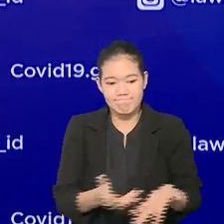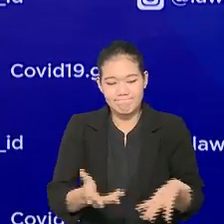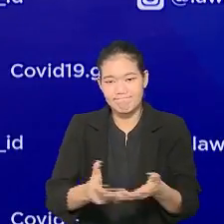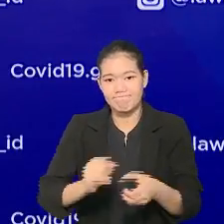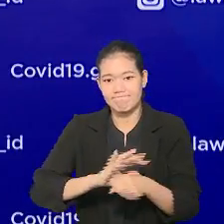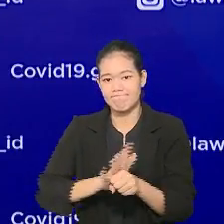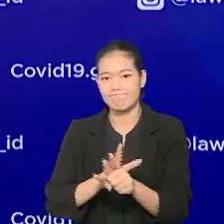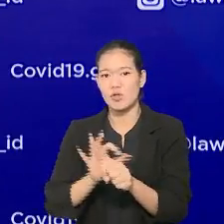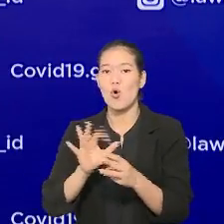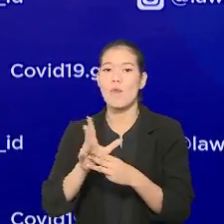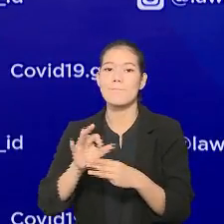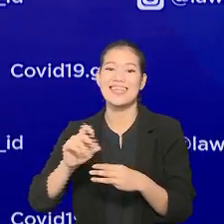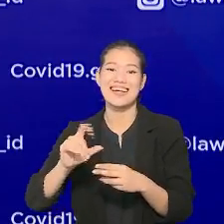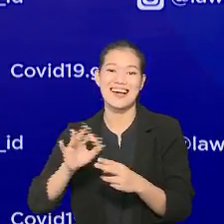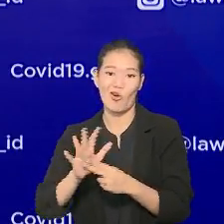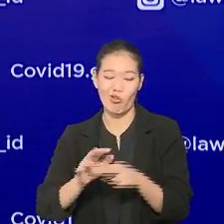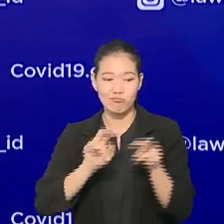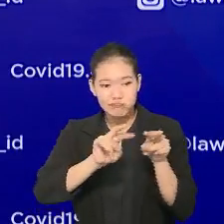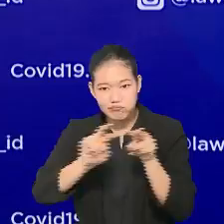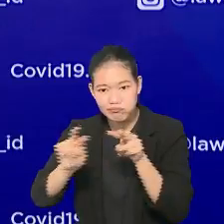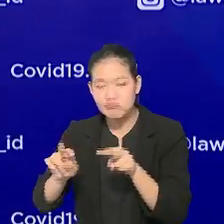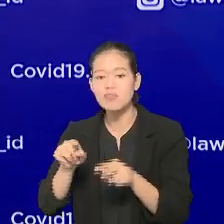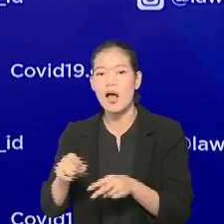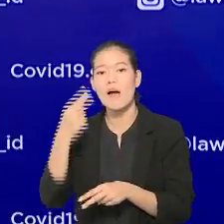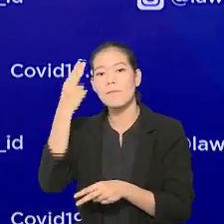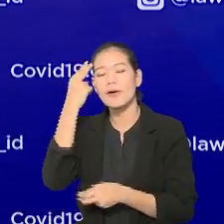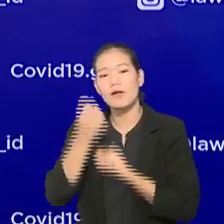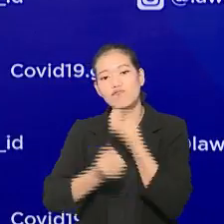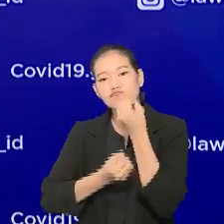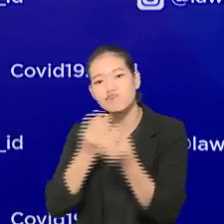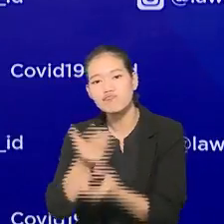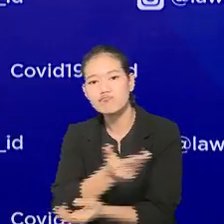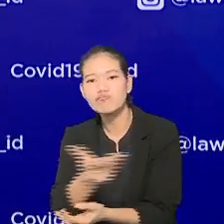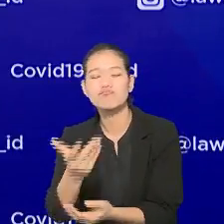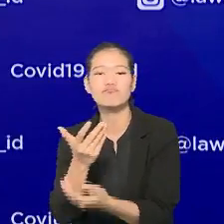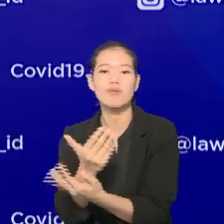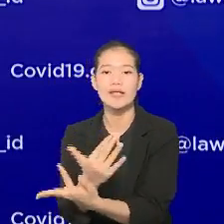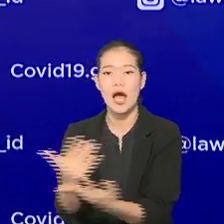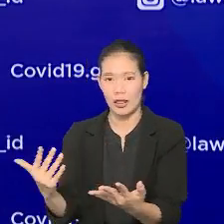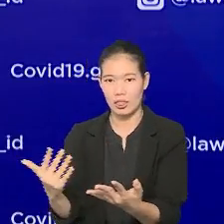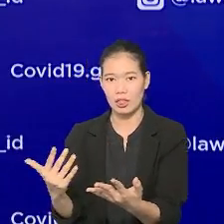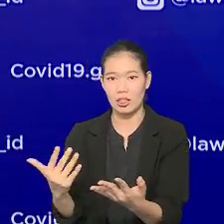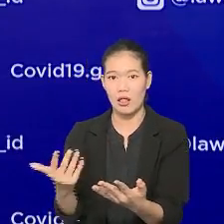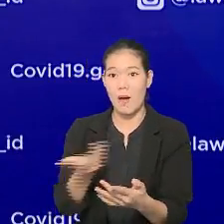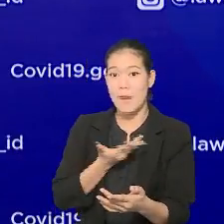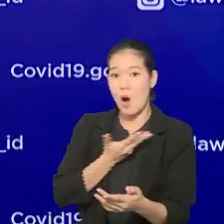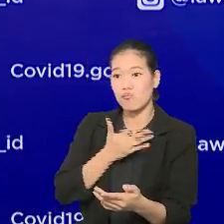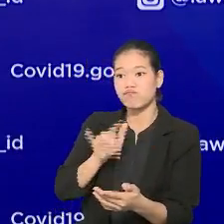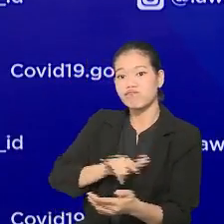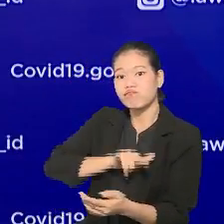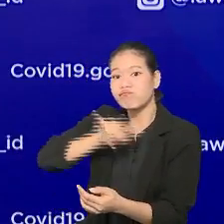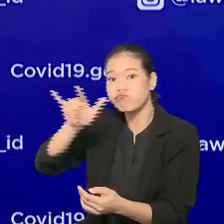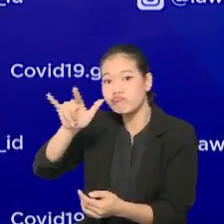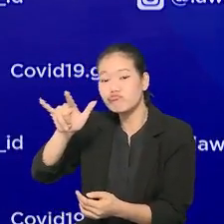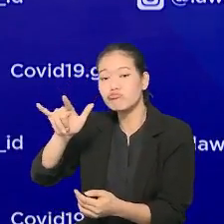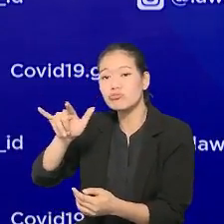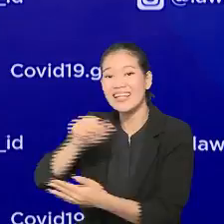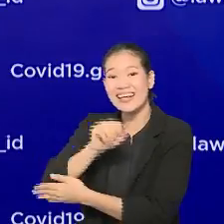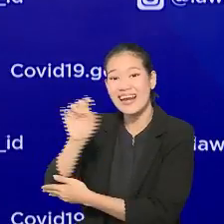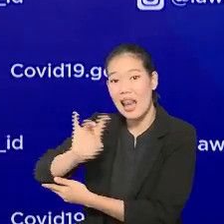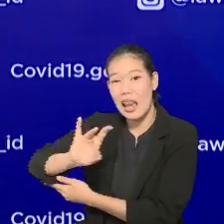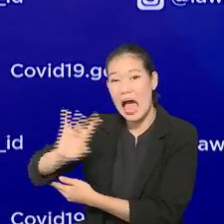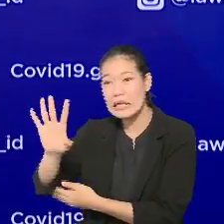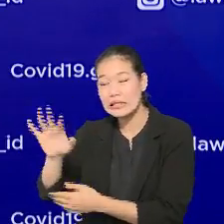varian Omikron, pemerintah menghimbau masyarakat untuk menunda perjalanan ke luar negeri apabila tidak